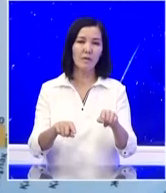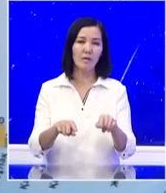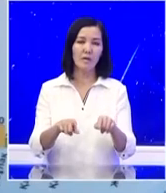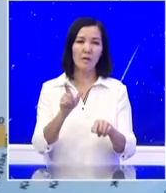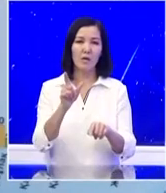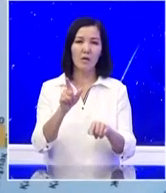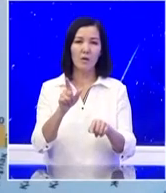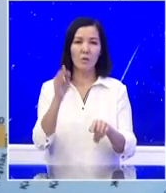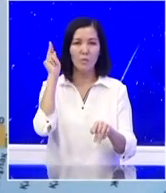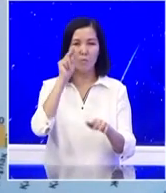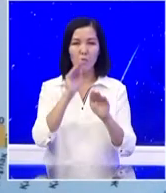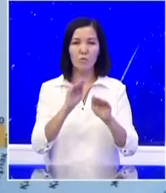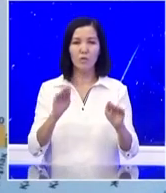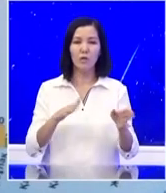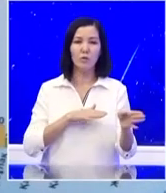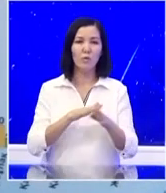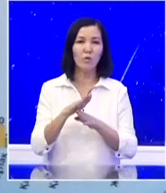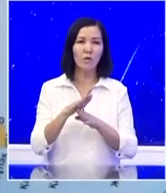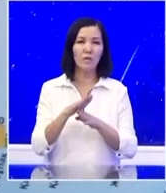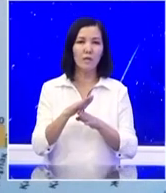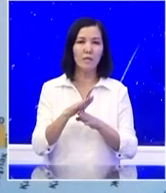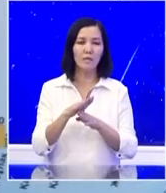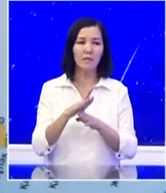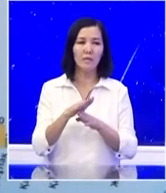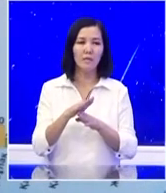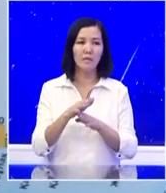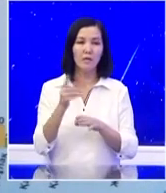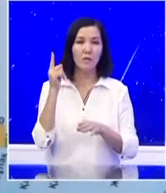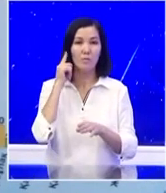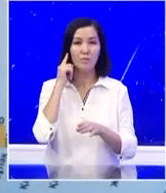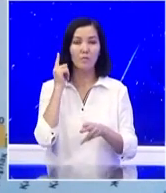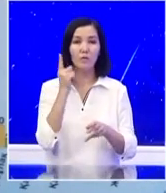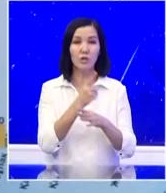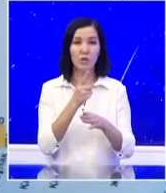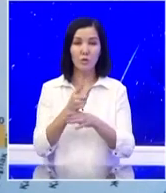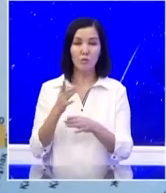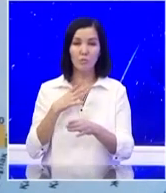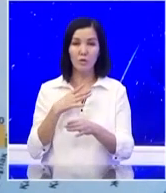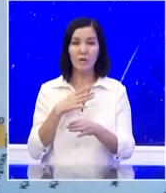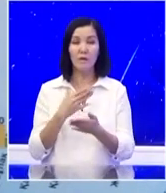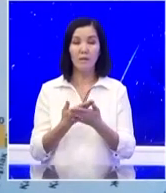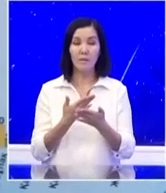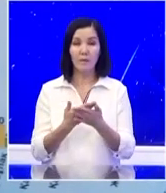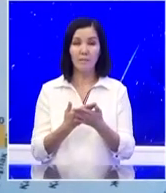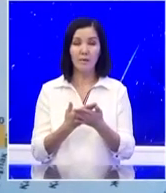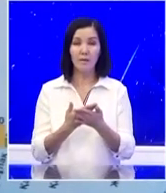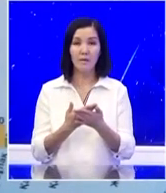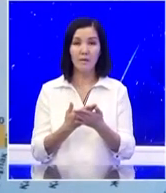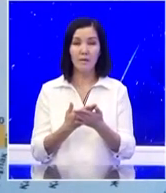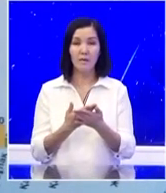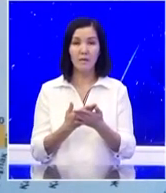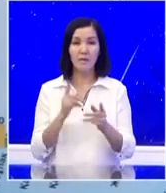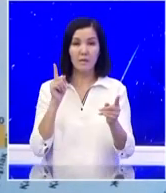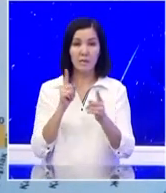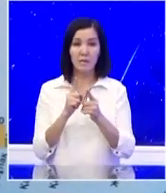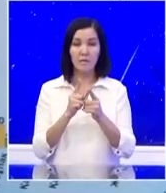кез келген жаттаған өлеңдерін толық аяғына дейін тыңдау мүмкіндігі де кішкене шектеулі болып тұр. Егер дәстүрлі болған жағдайда біз барлық мүмкіндіктерді